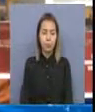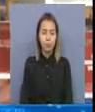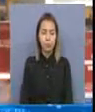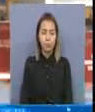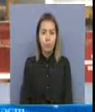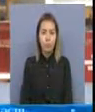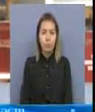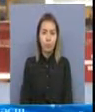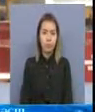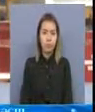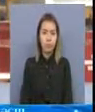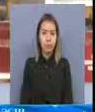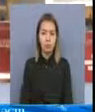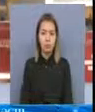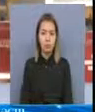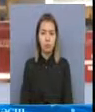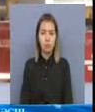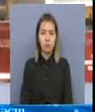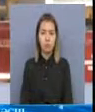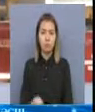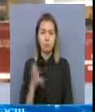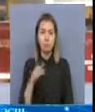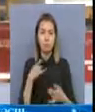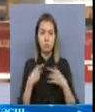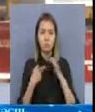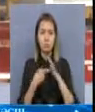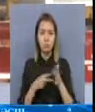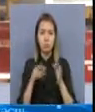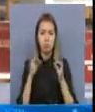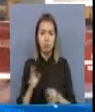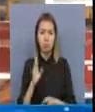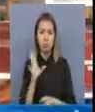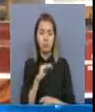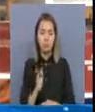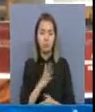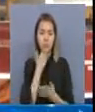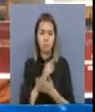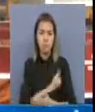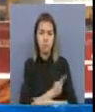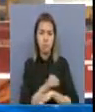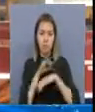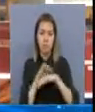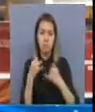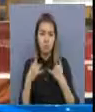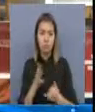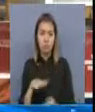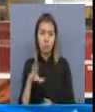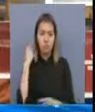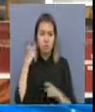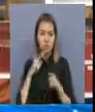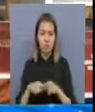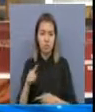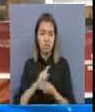Мероприятия проводятся самими силами самих предприятий. Барлық шаралар жоспарға сай кәсіпорындардың өз күшімен жүзеге асуда. Кәсіпорындағы